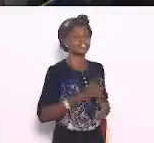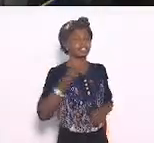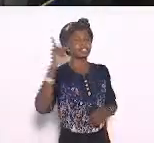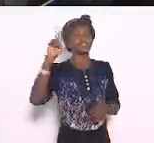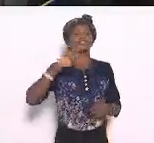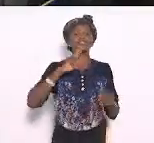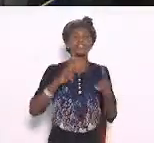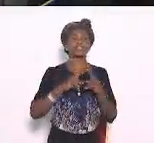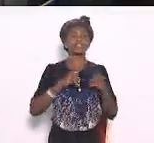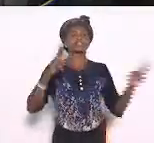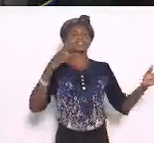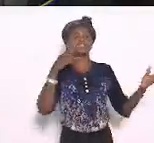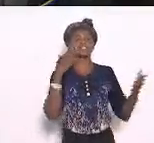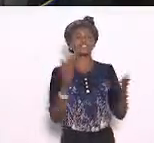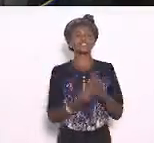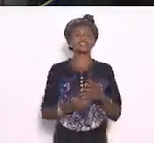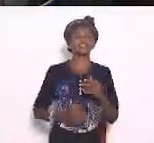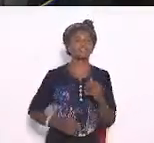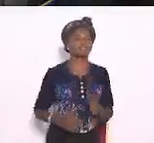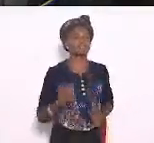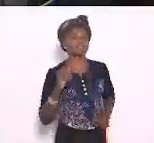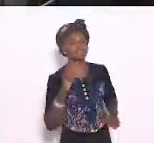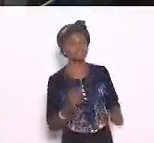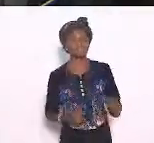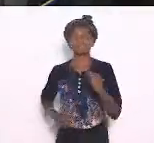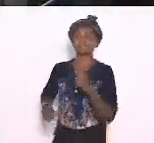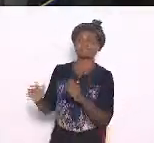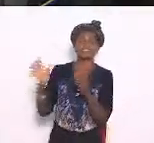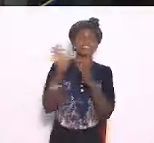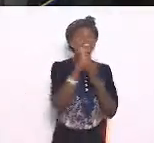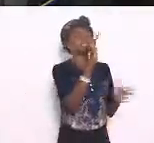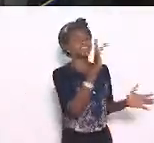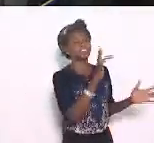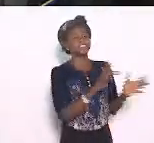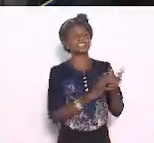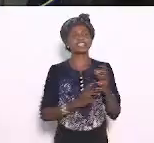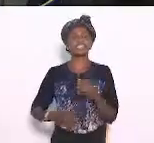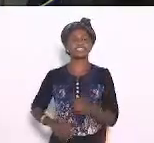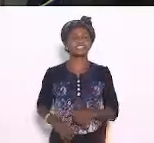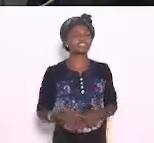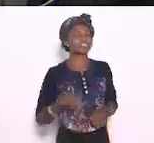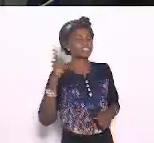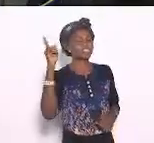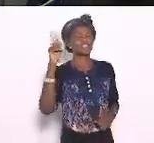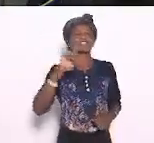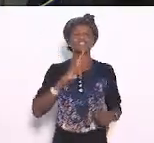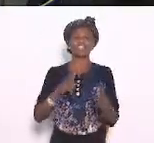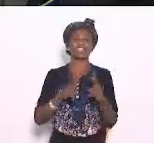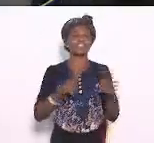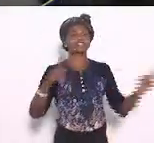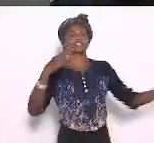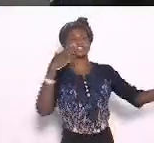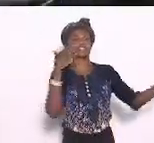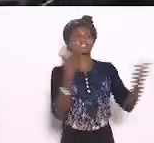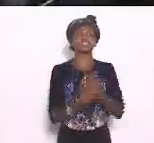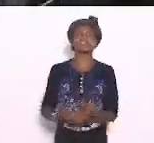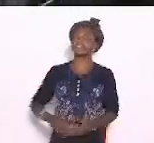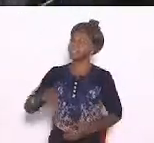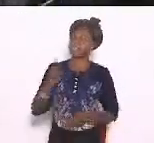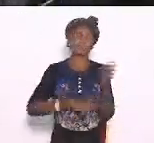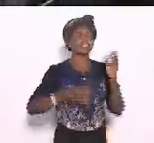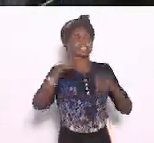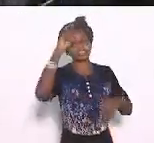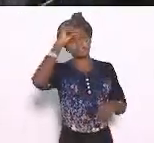Jesus you are so good Jesus you are so